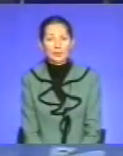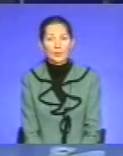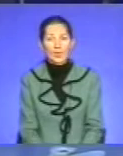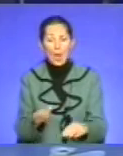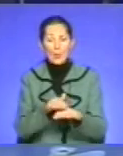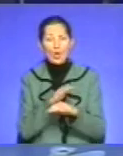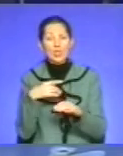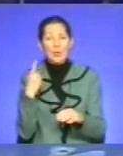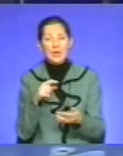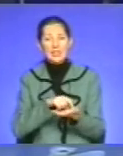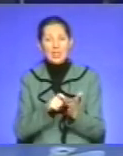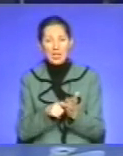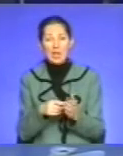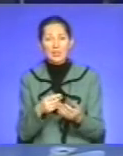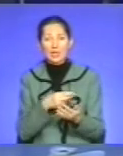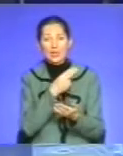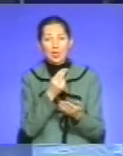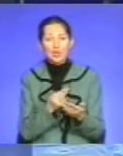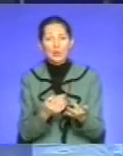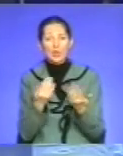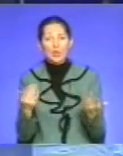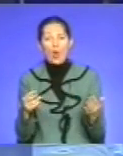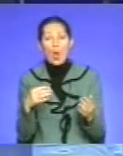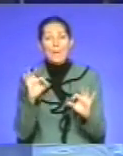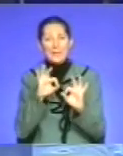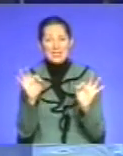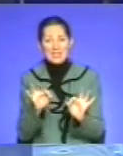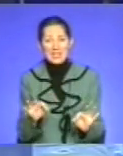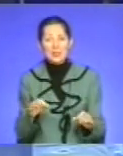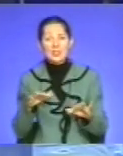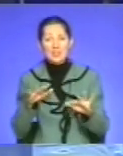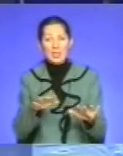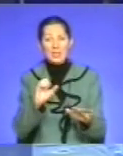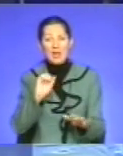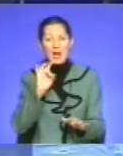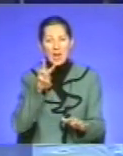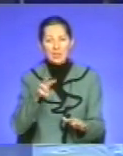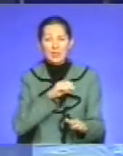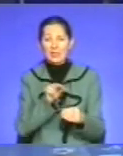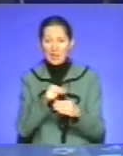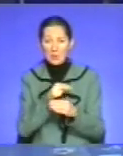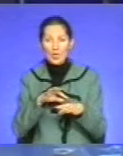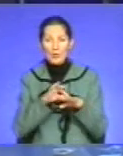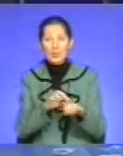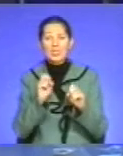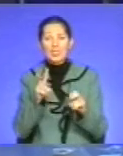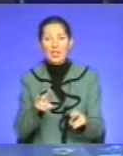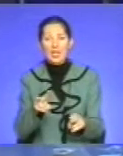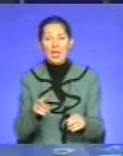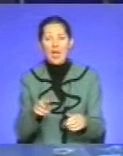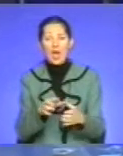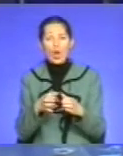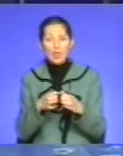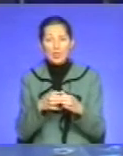Благодійний майстер-клас декоративно-прикладного мистецтва та заняття з арт-терапії провели члени молодіжної громадської організації «Центр розвитку